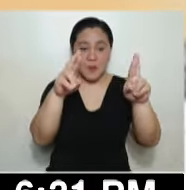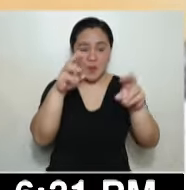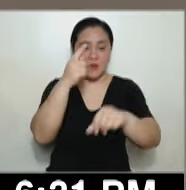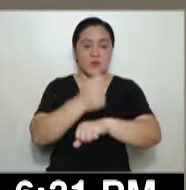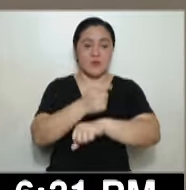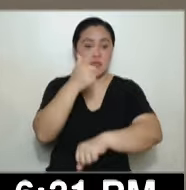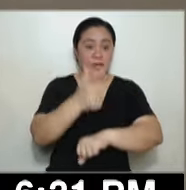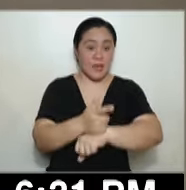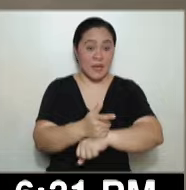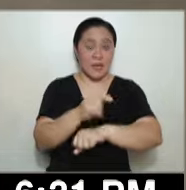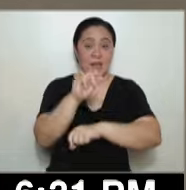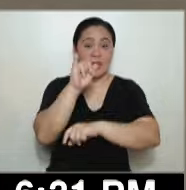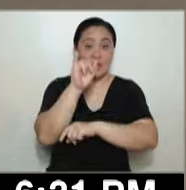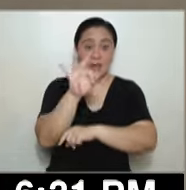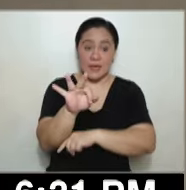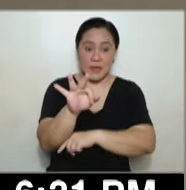sakali,